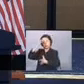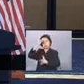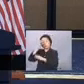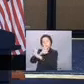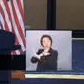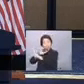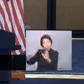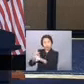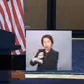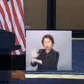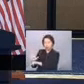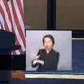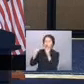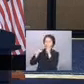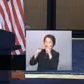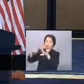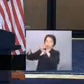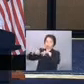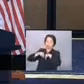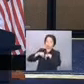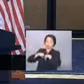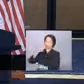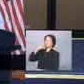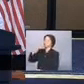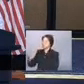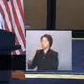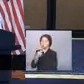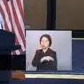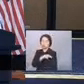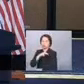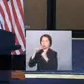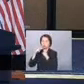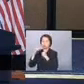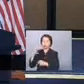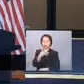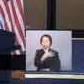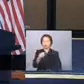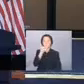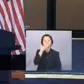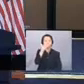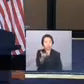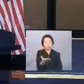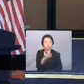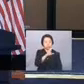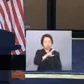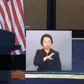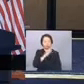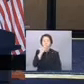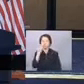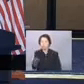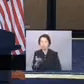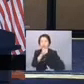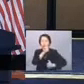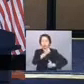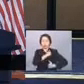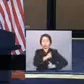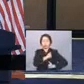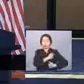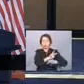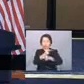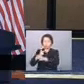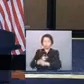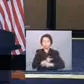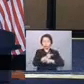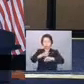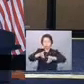untuk dirawat. Terima kasih juga kepada anggota polis dan tentera yang menjaga sekatan